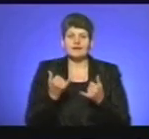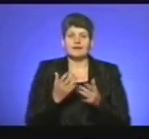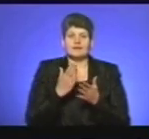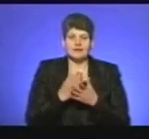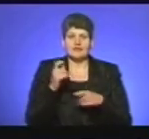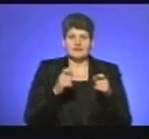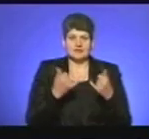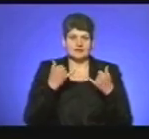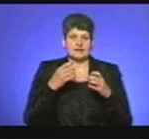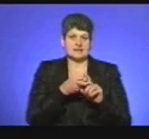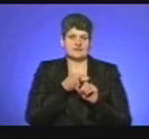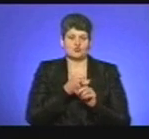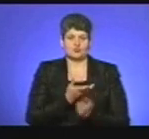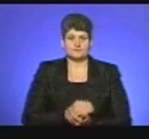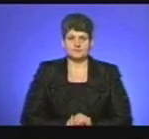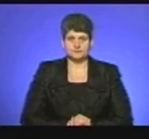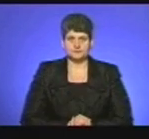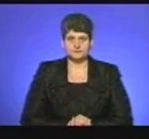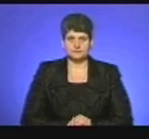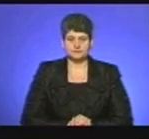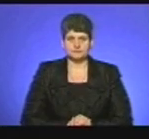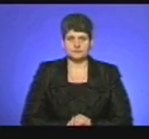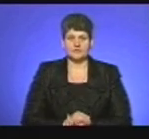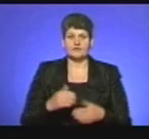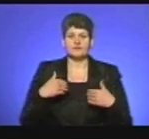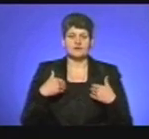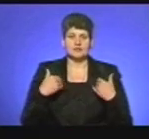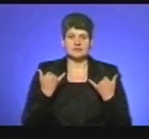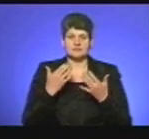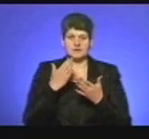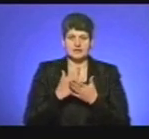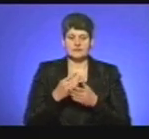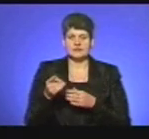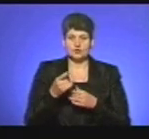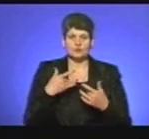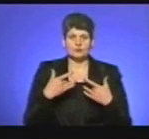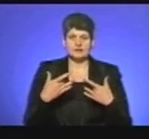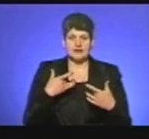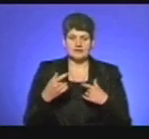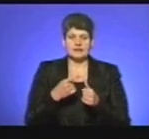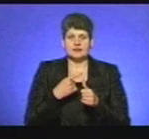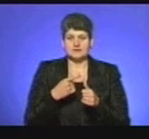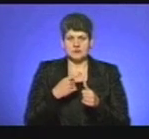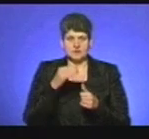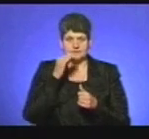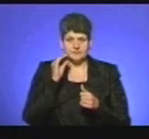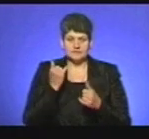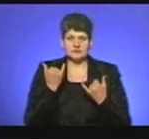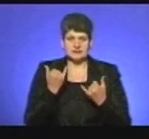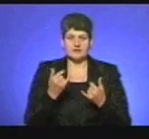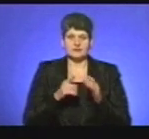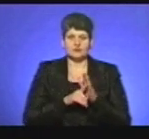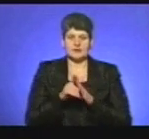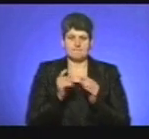нами на зв'язку. Вітаю, Ірино. Зараз ми знаходимося у Тернопільському драматичному театрі. Вже сходяться